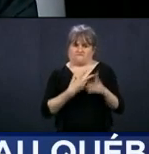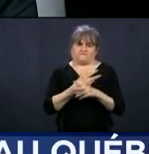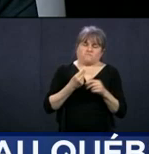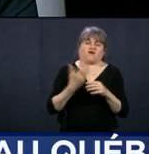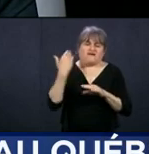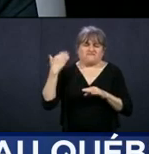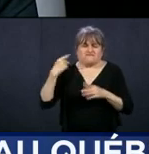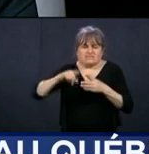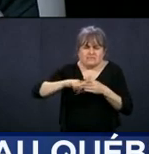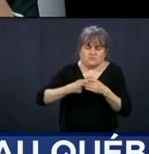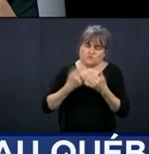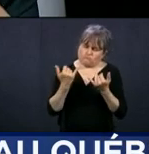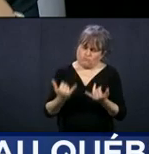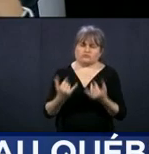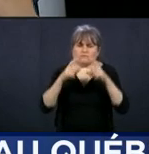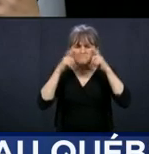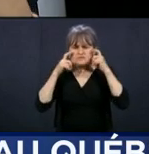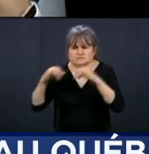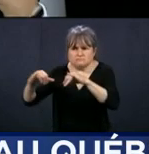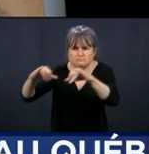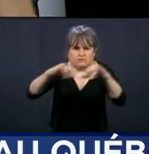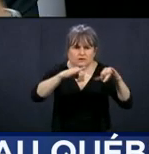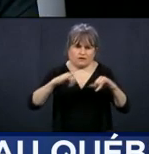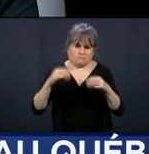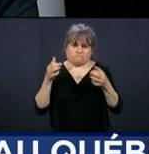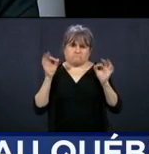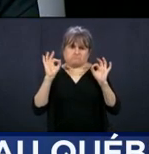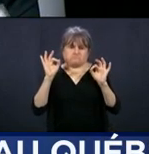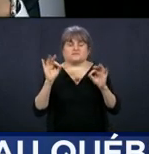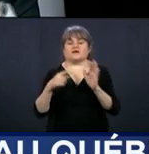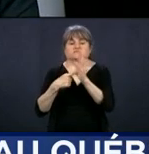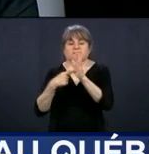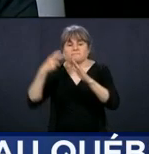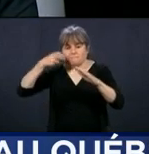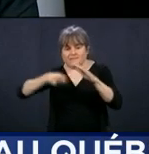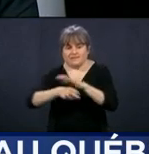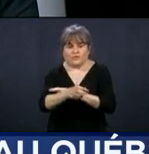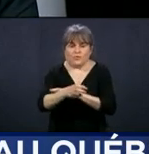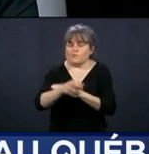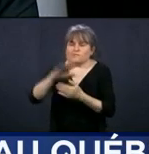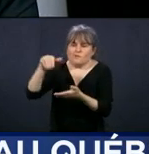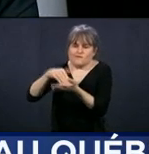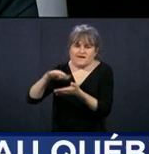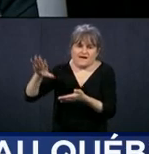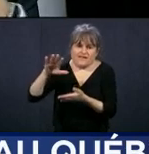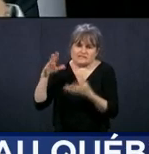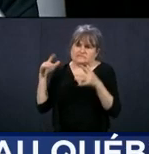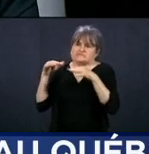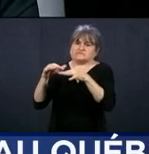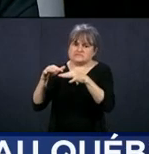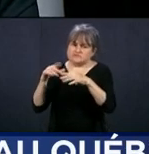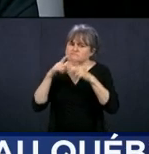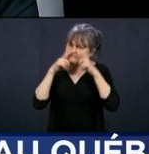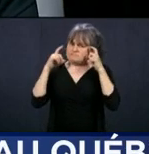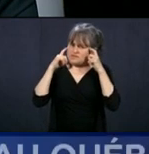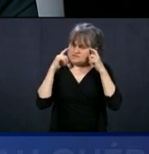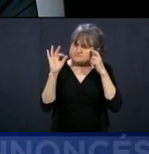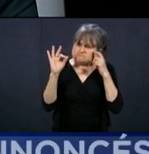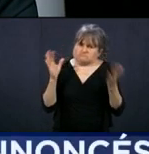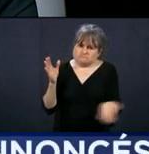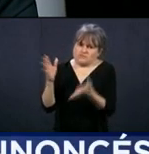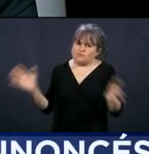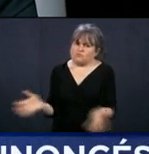etc., particulièrement dans la région métropolitaine où ça circule actuellement. Je pense que allez-y avec des